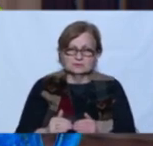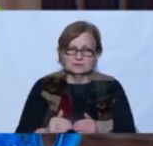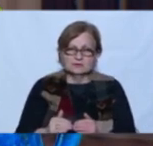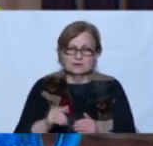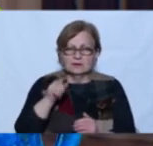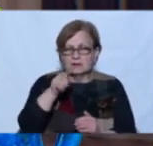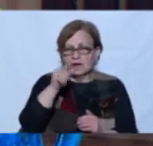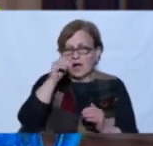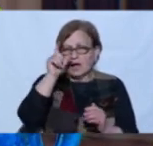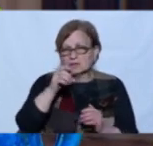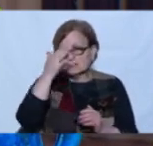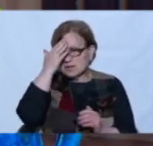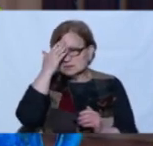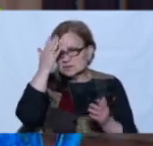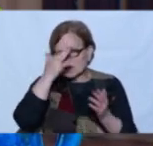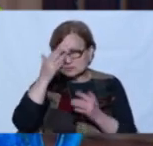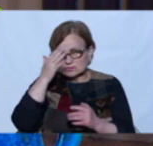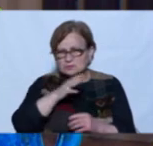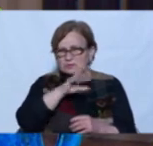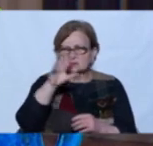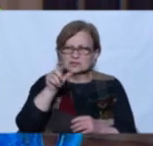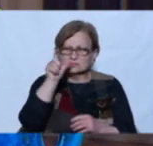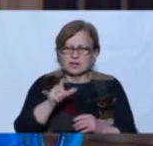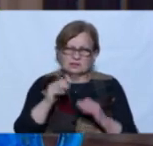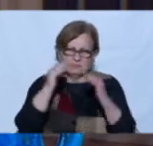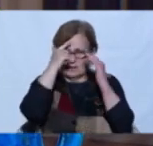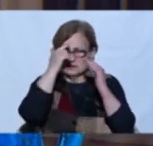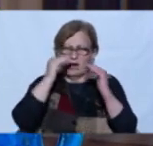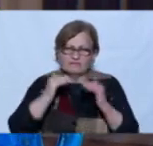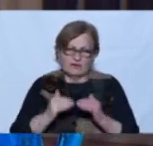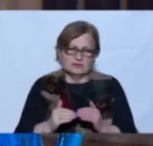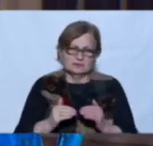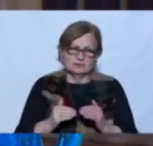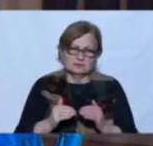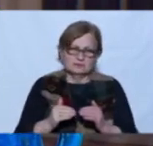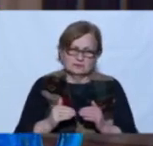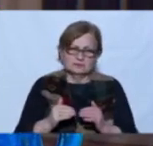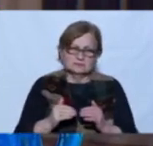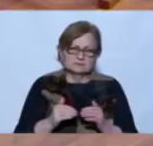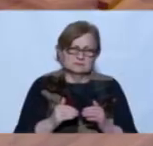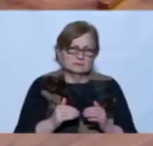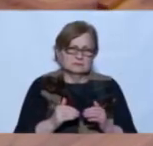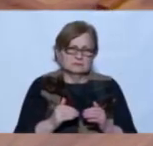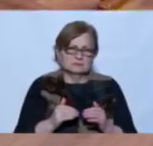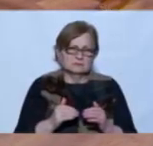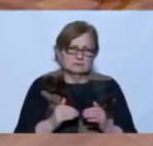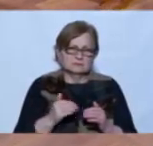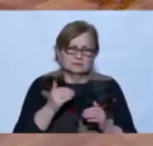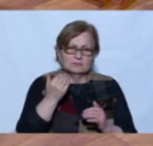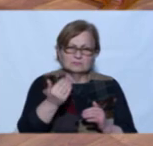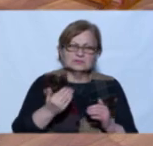ადამიანის აზროვნებას და ყველანაირად როგორ აქვეითებს ადამიანის გონებას,